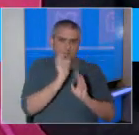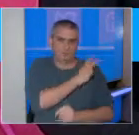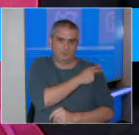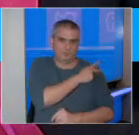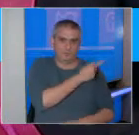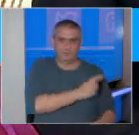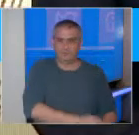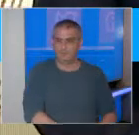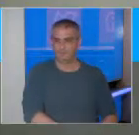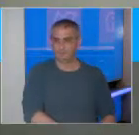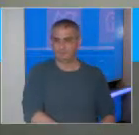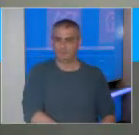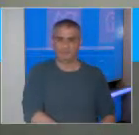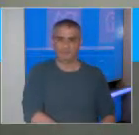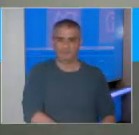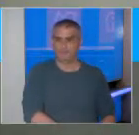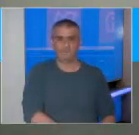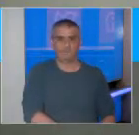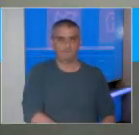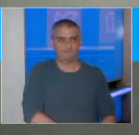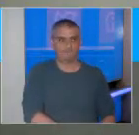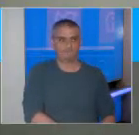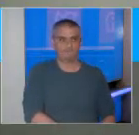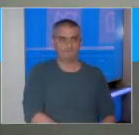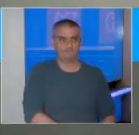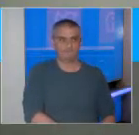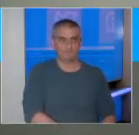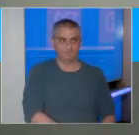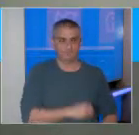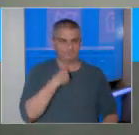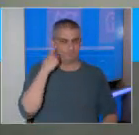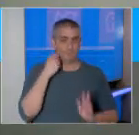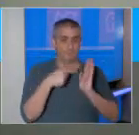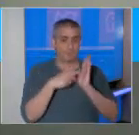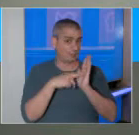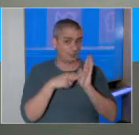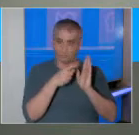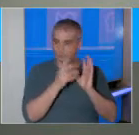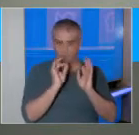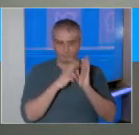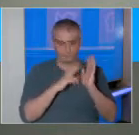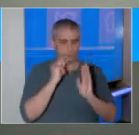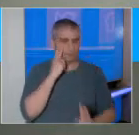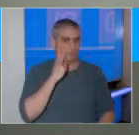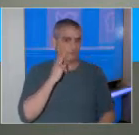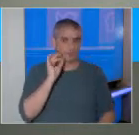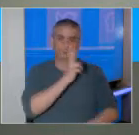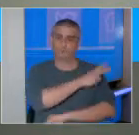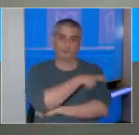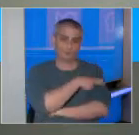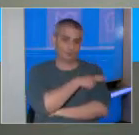השוטר? טוב, אז אני חושב שאנחנו כבר יודעים שבעקבות התמונה הזאת, באמת תמונה די מביכה עבור המשטרה,